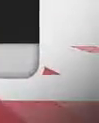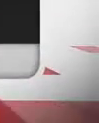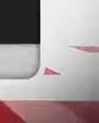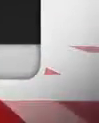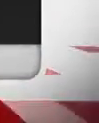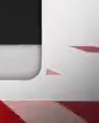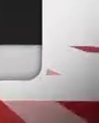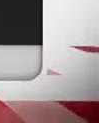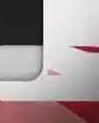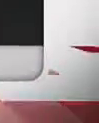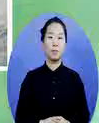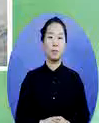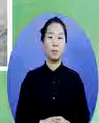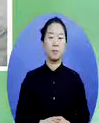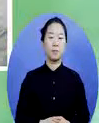9